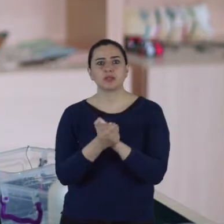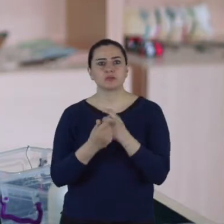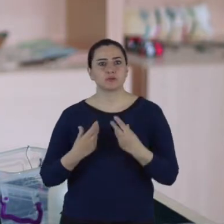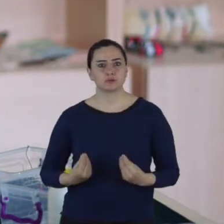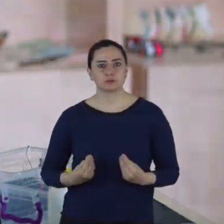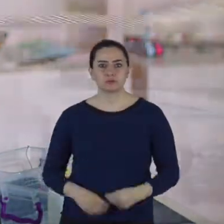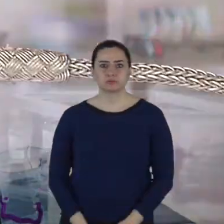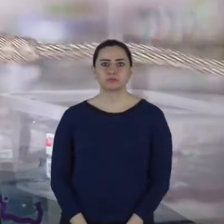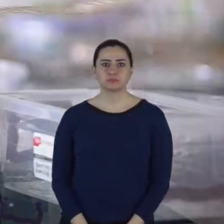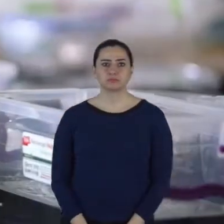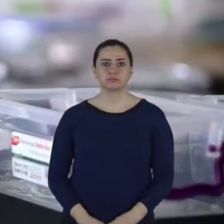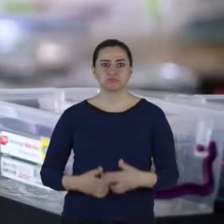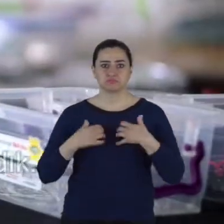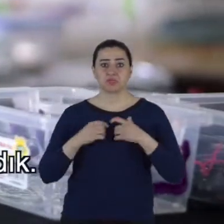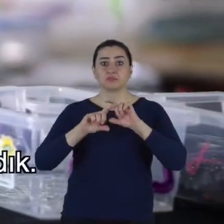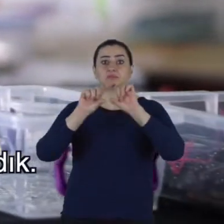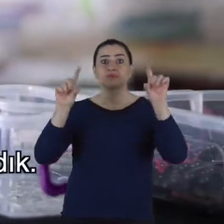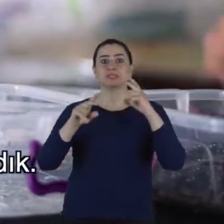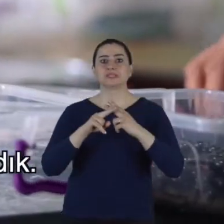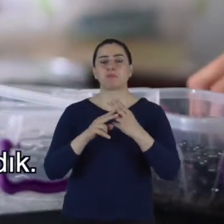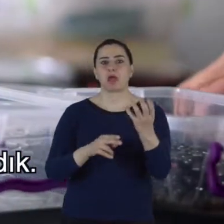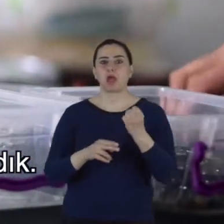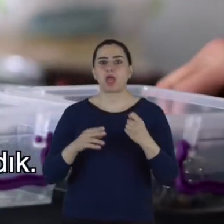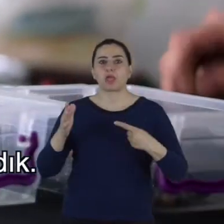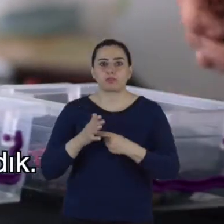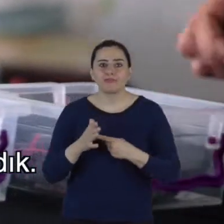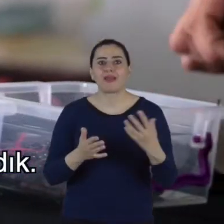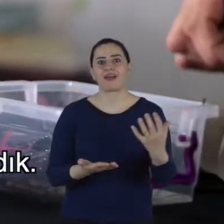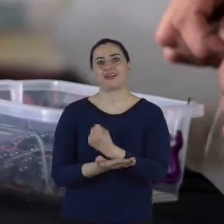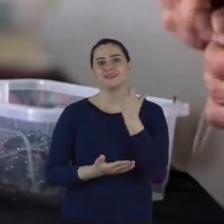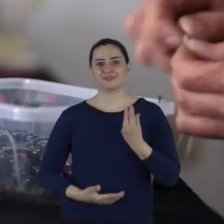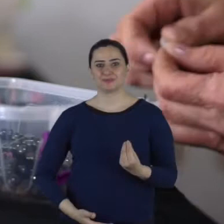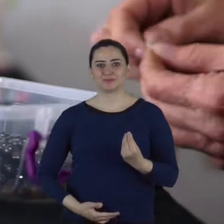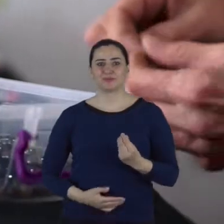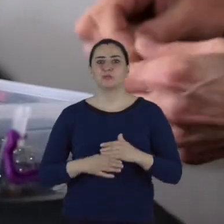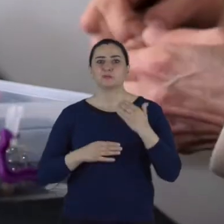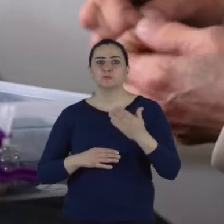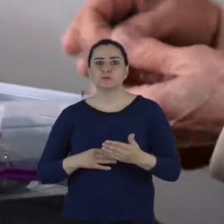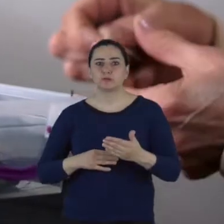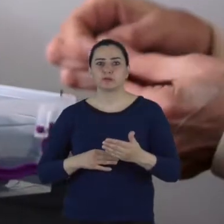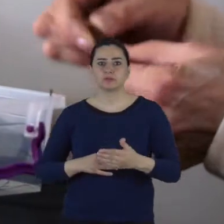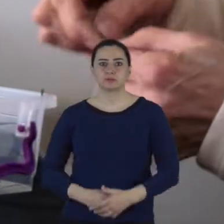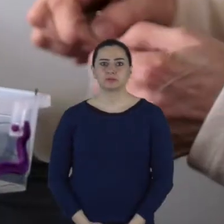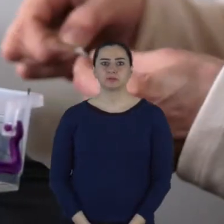Düşüncelerim değişti. Markamızı alma hedefi vardı, onu aldık.